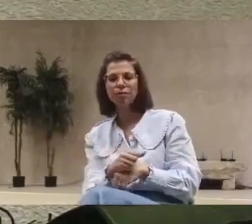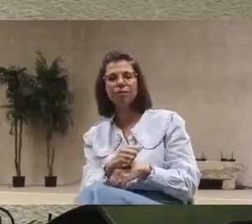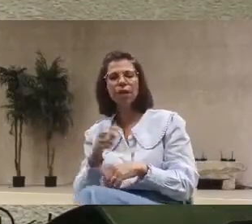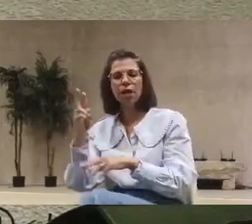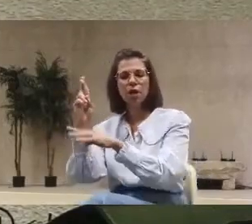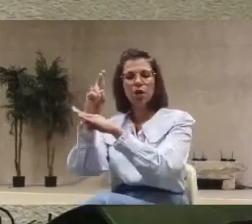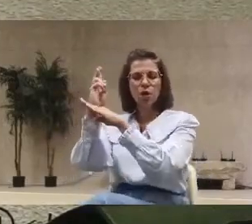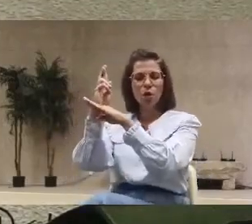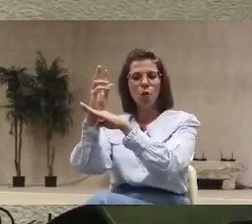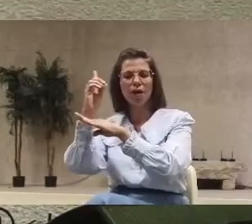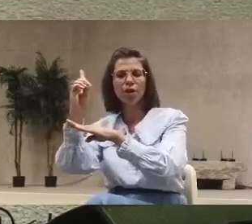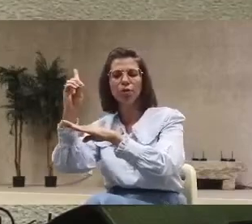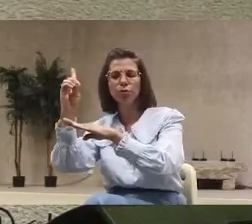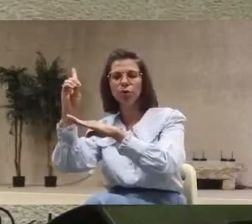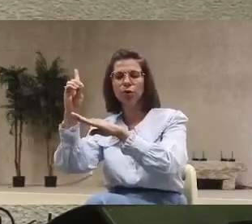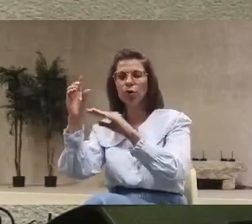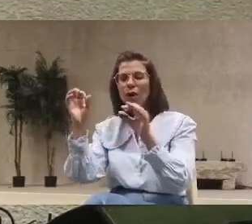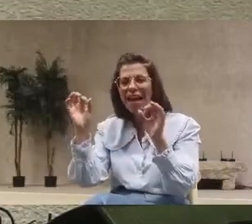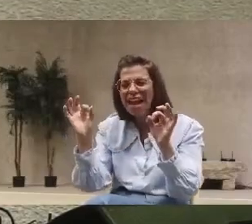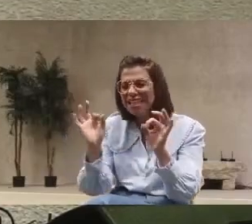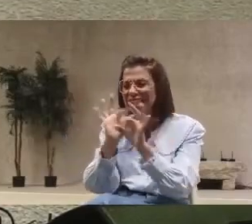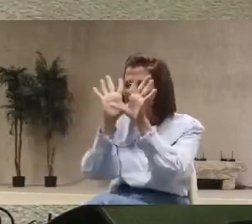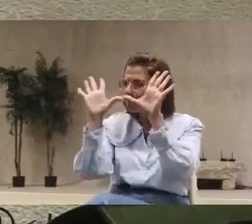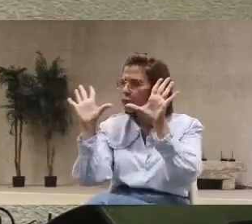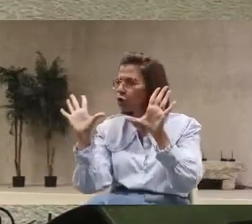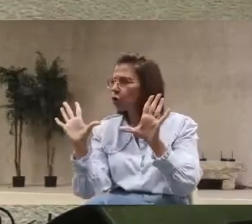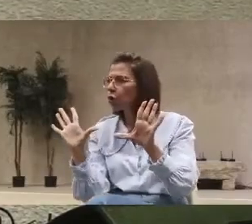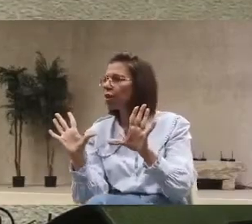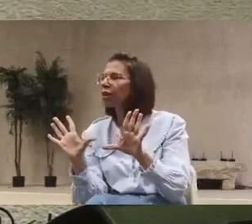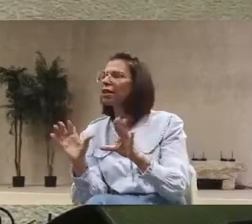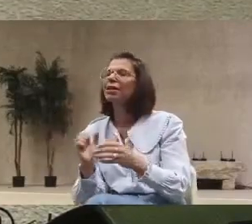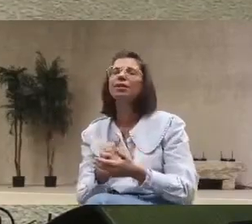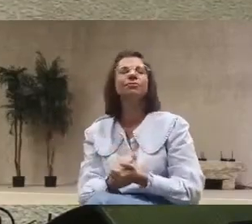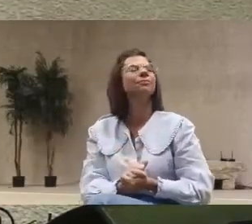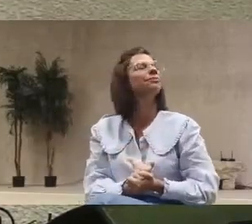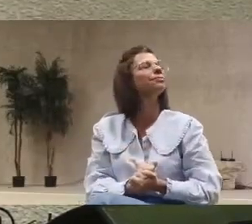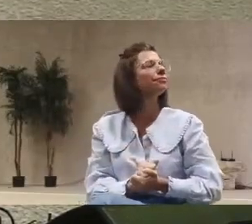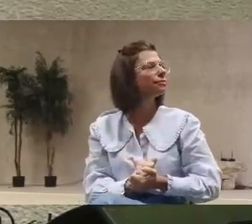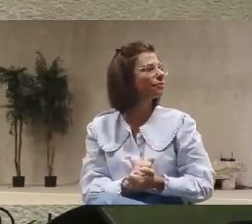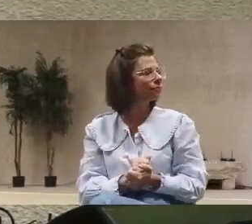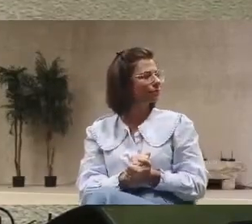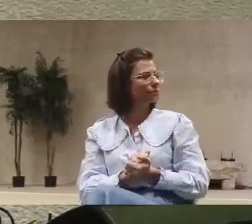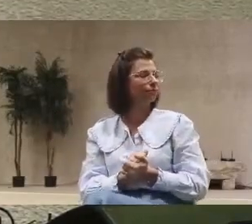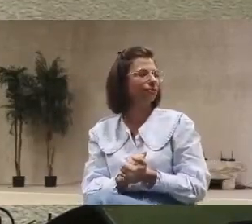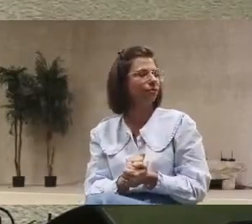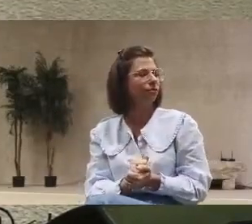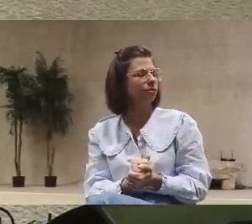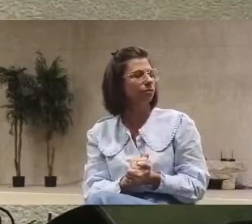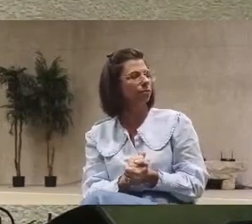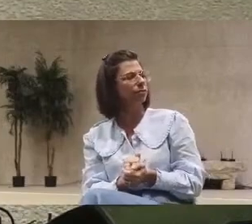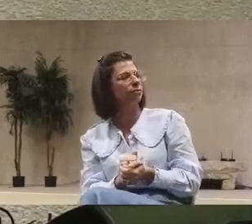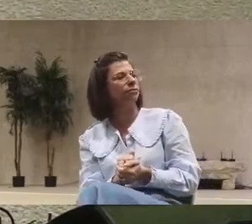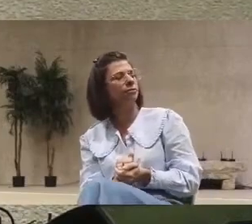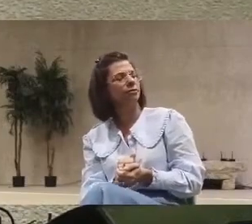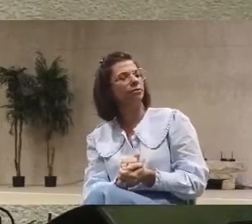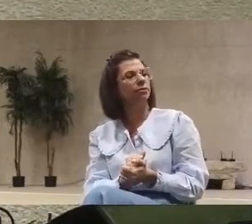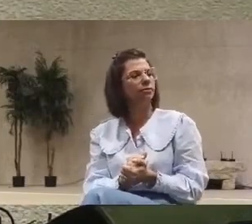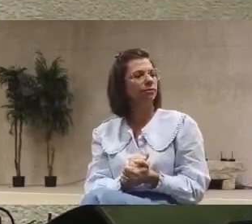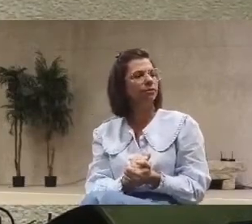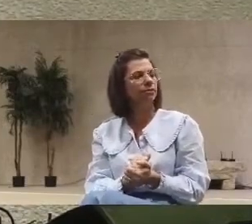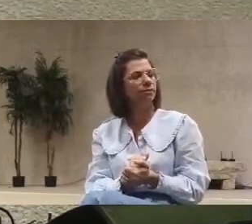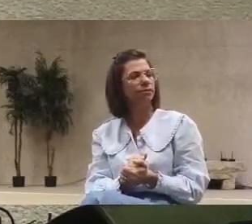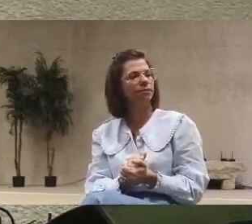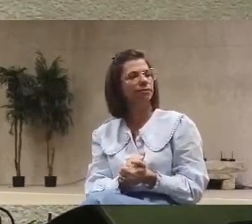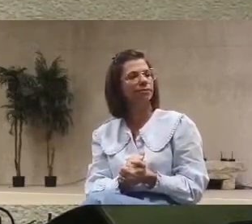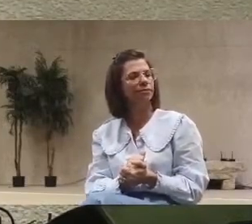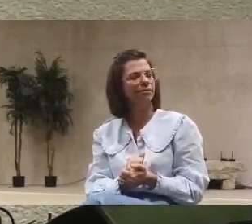surnaturel et quand il se manifeste, il y un effet, il a un impact, même dans le monde visible. Et on a